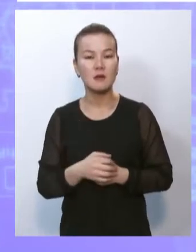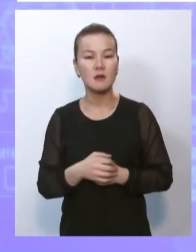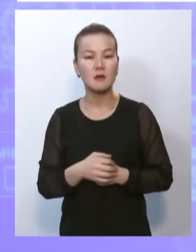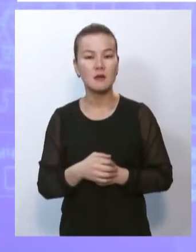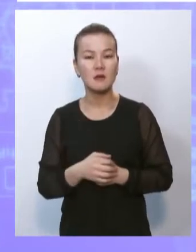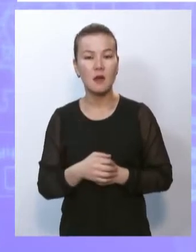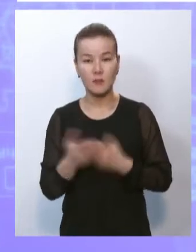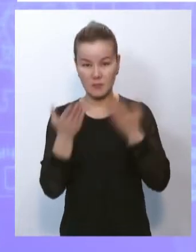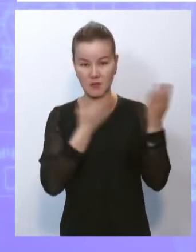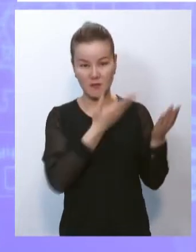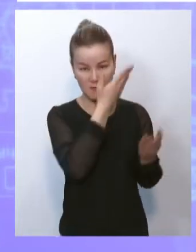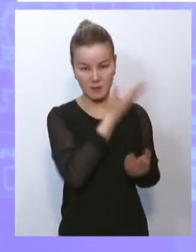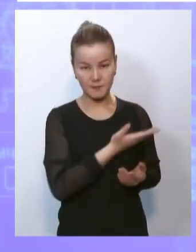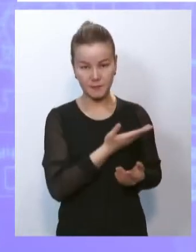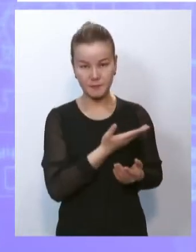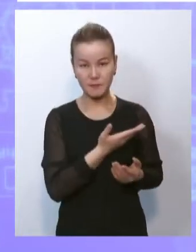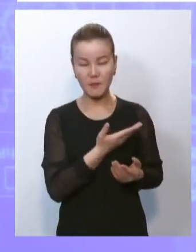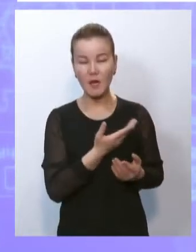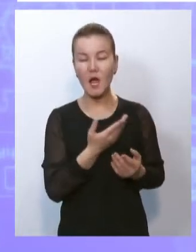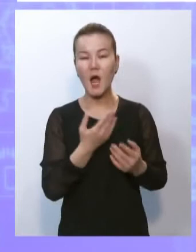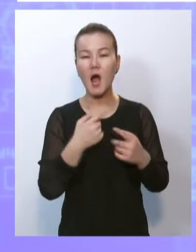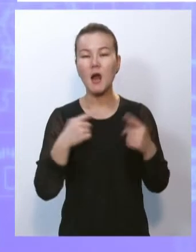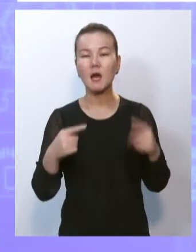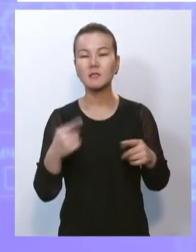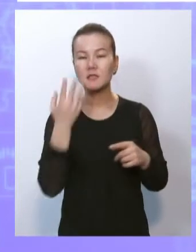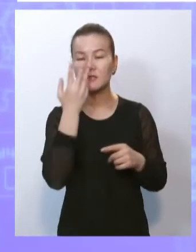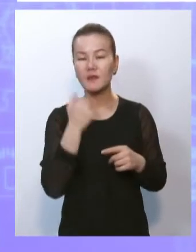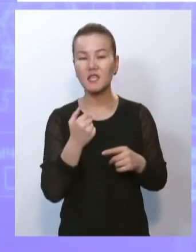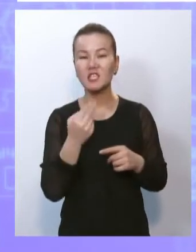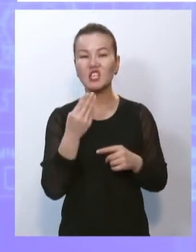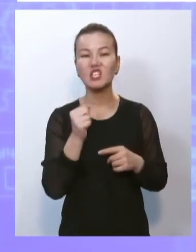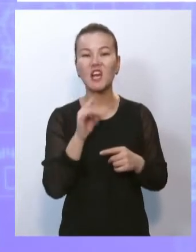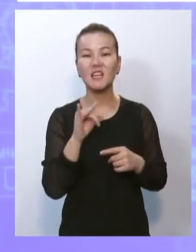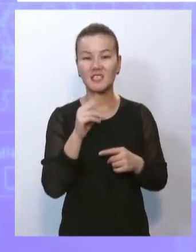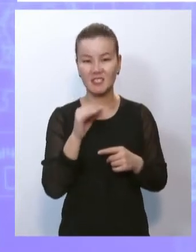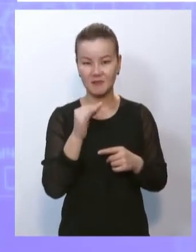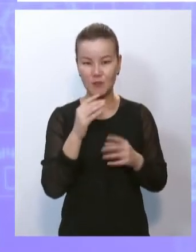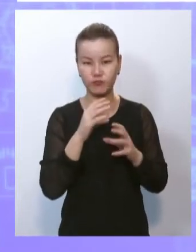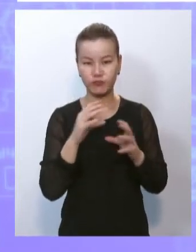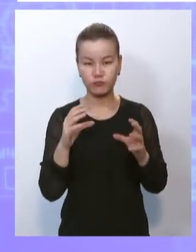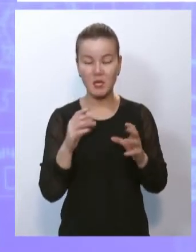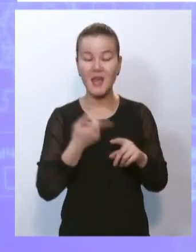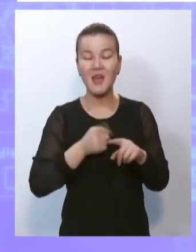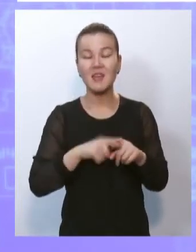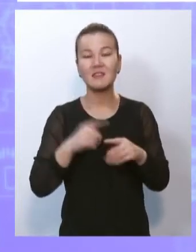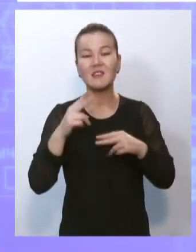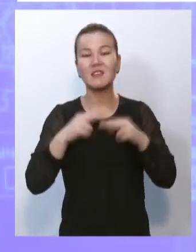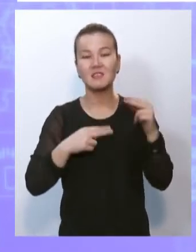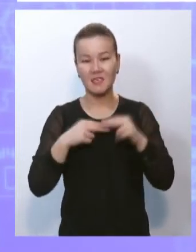перед вами разноцветные шарики это шарики настроения